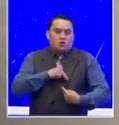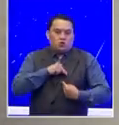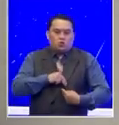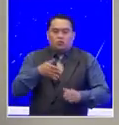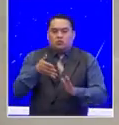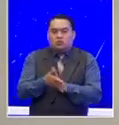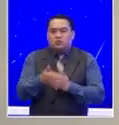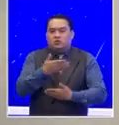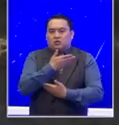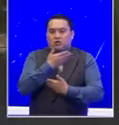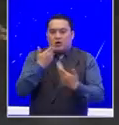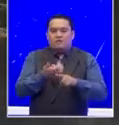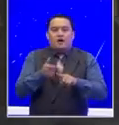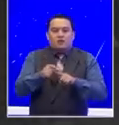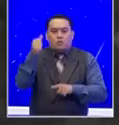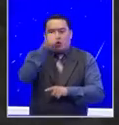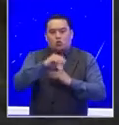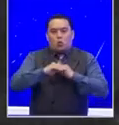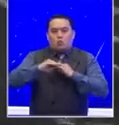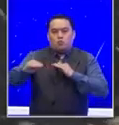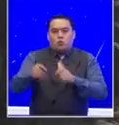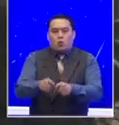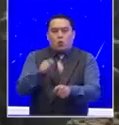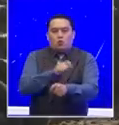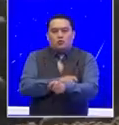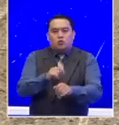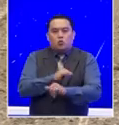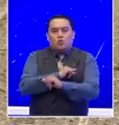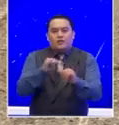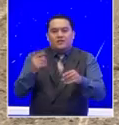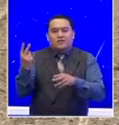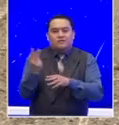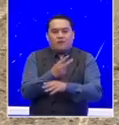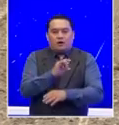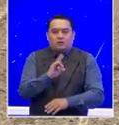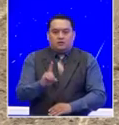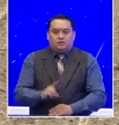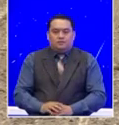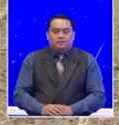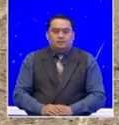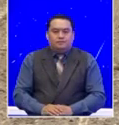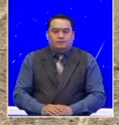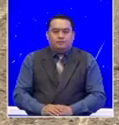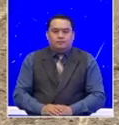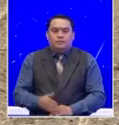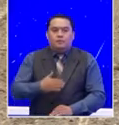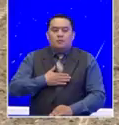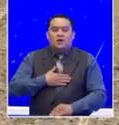даром. Соответственно, в этом году площади увеличили вдвое. На данный момент сахарную свеклу 60 гектаров уже